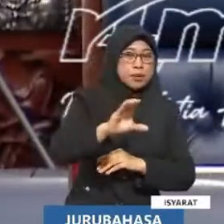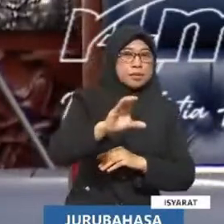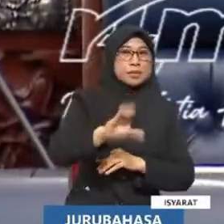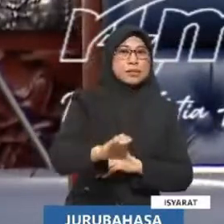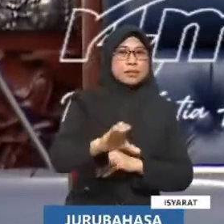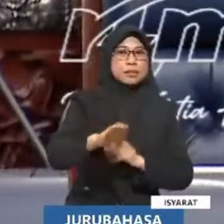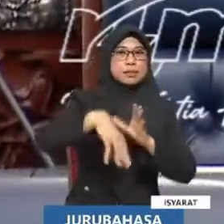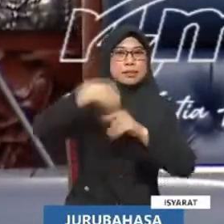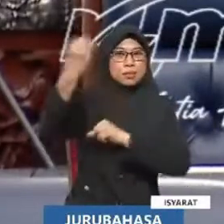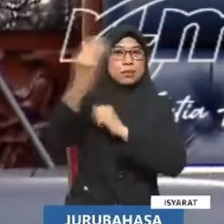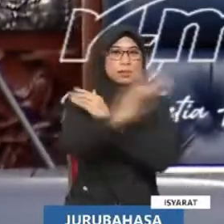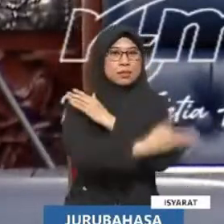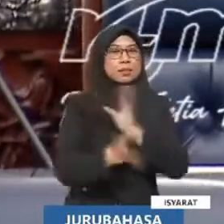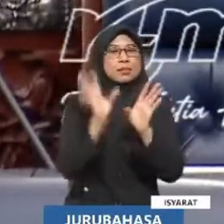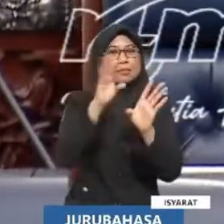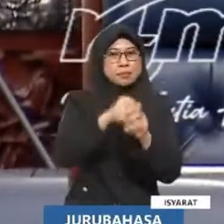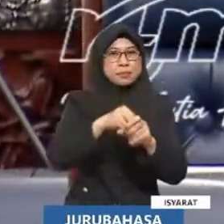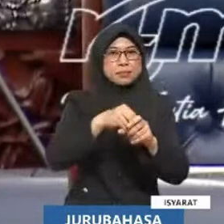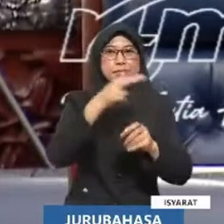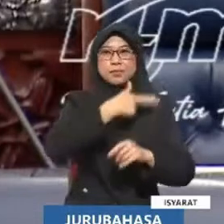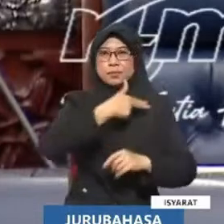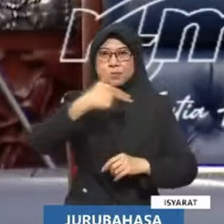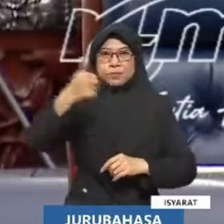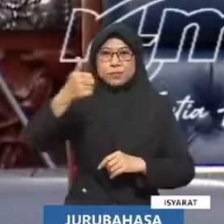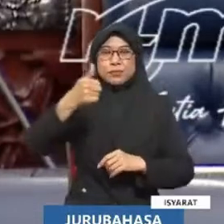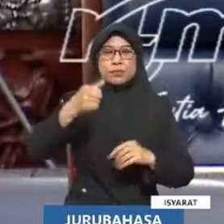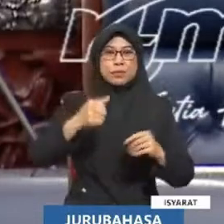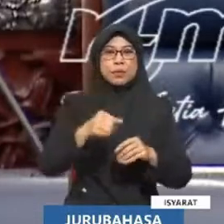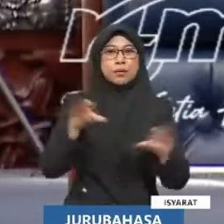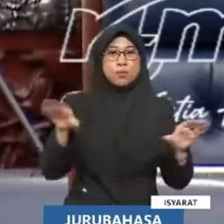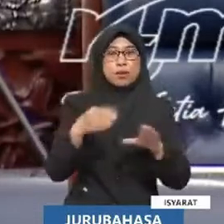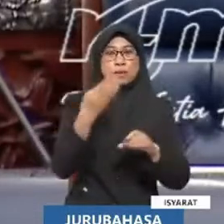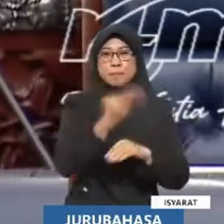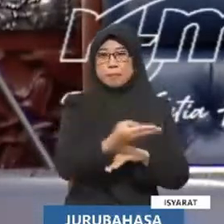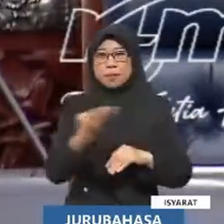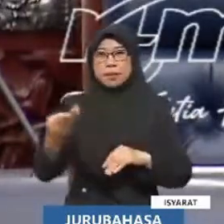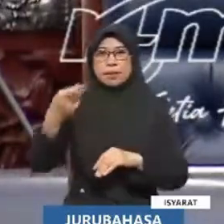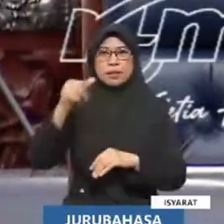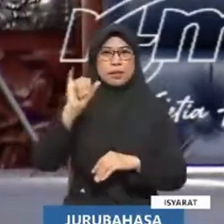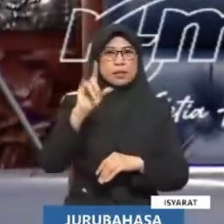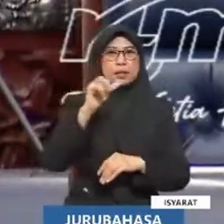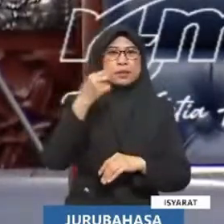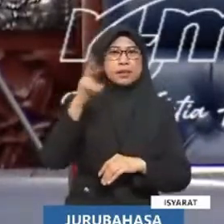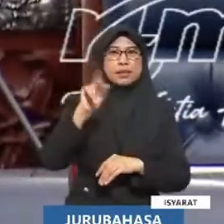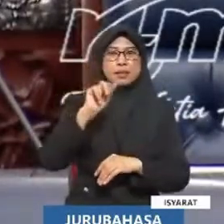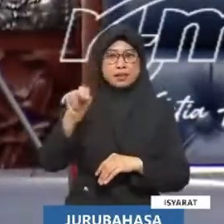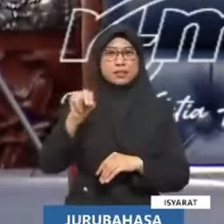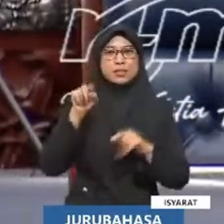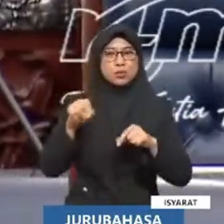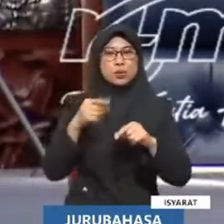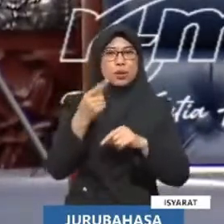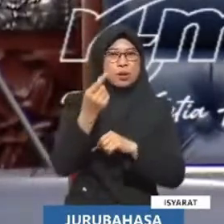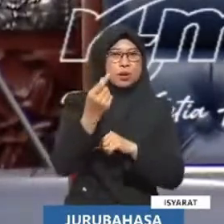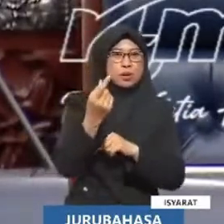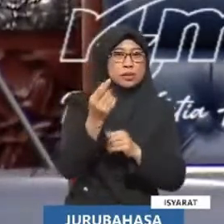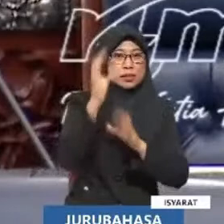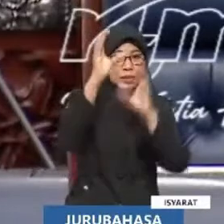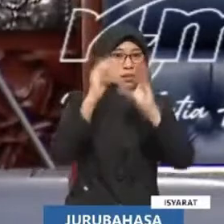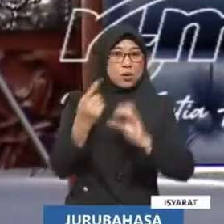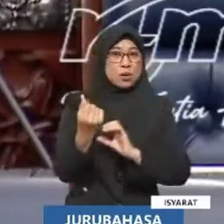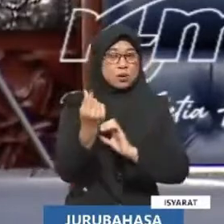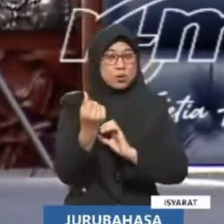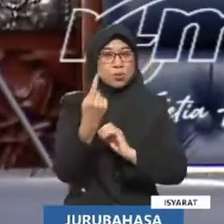termasuk Indonesia dalam membuat kuda-kuda giliran di siswa the money edelweis